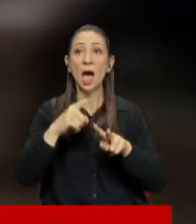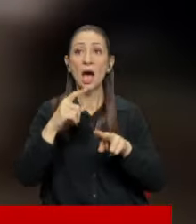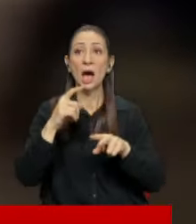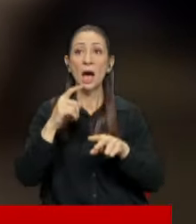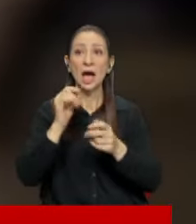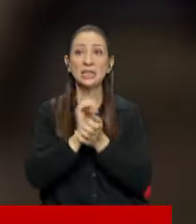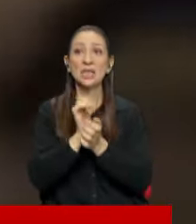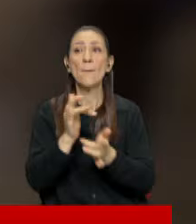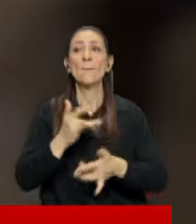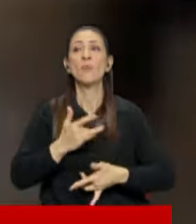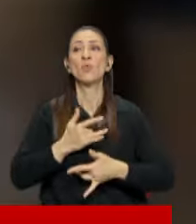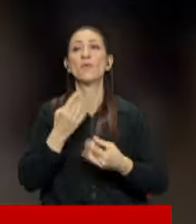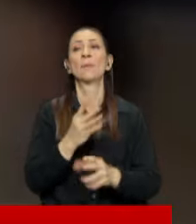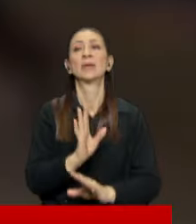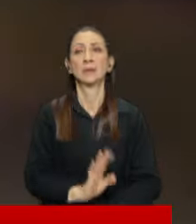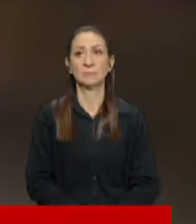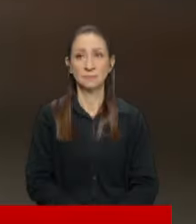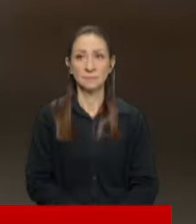etmedi.